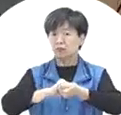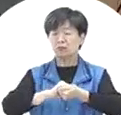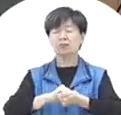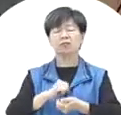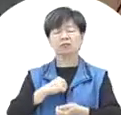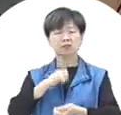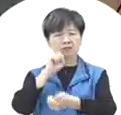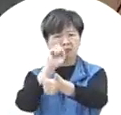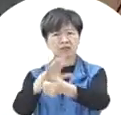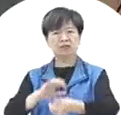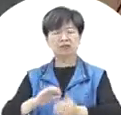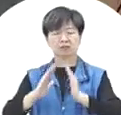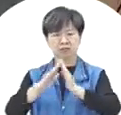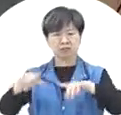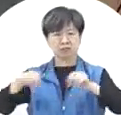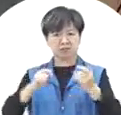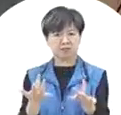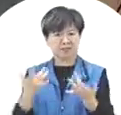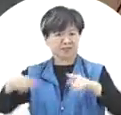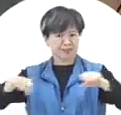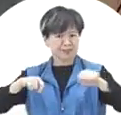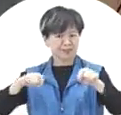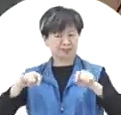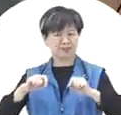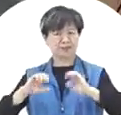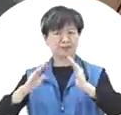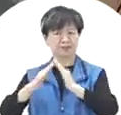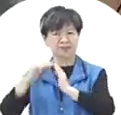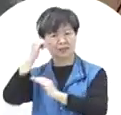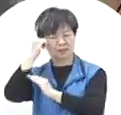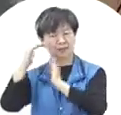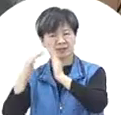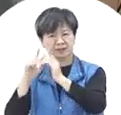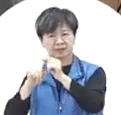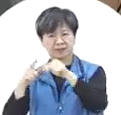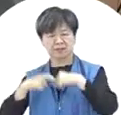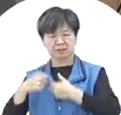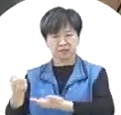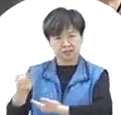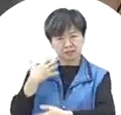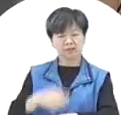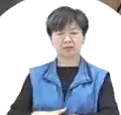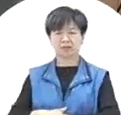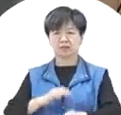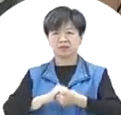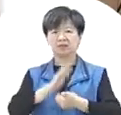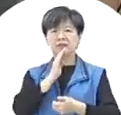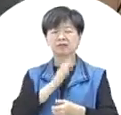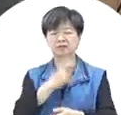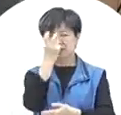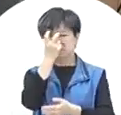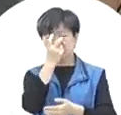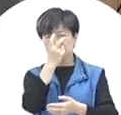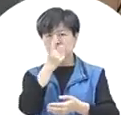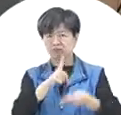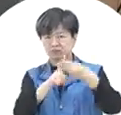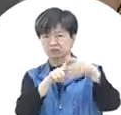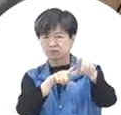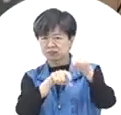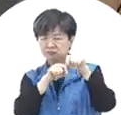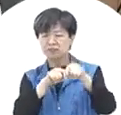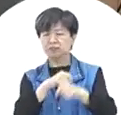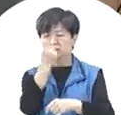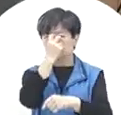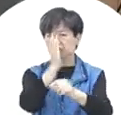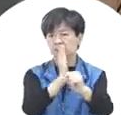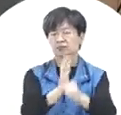说，在都市计划的草案，国家住中心报过来是这样，但当然确定要以审议为准。现在在审议当中。 局长，刚才讲清